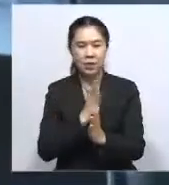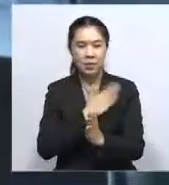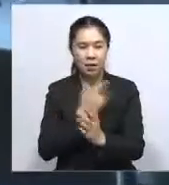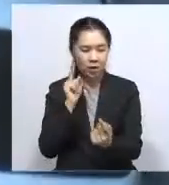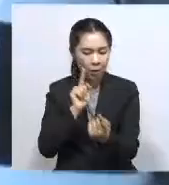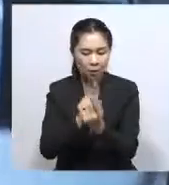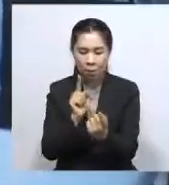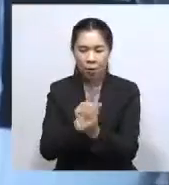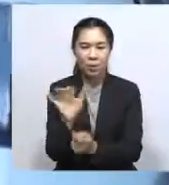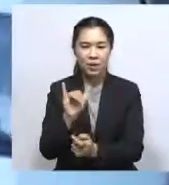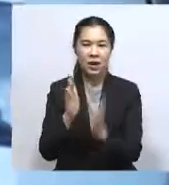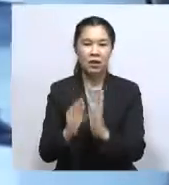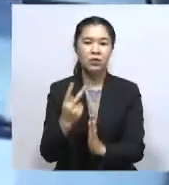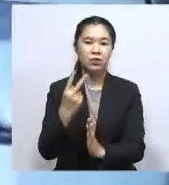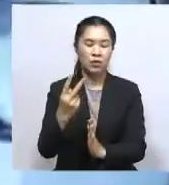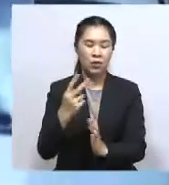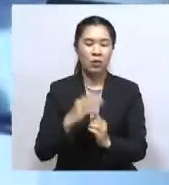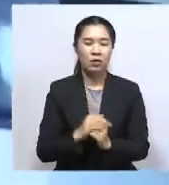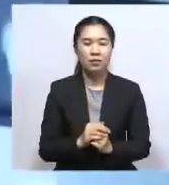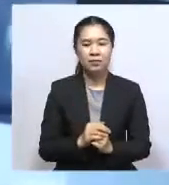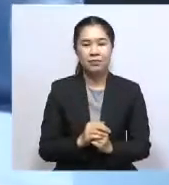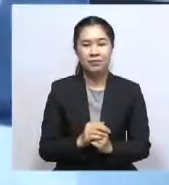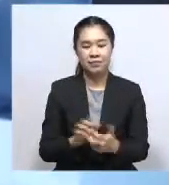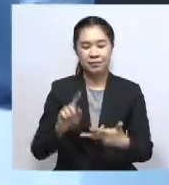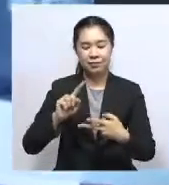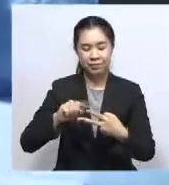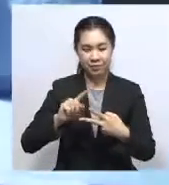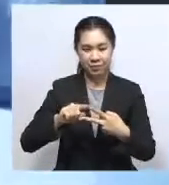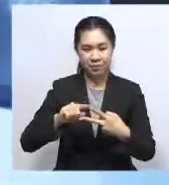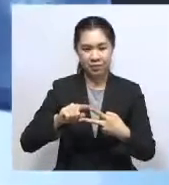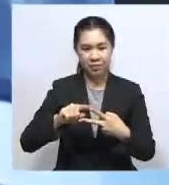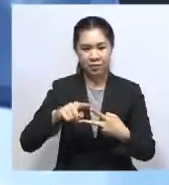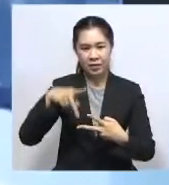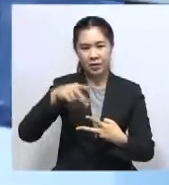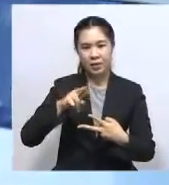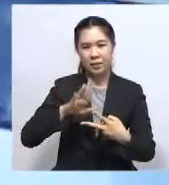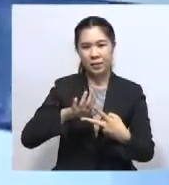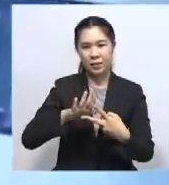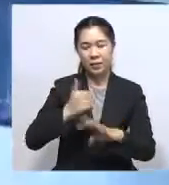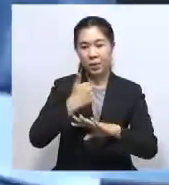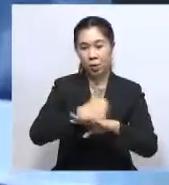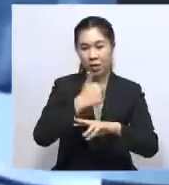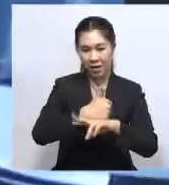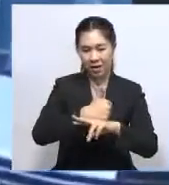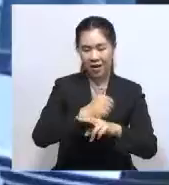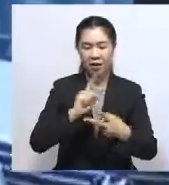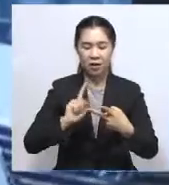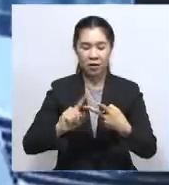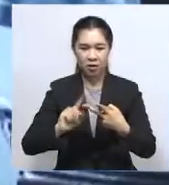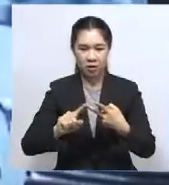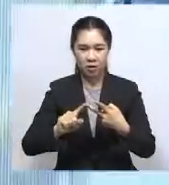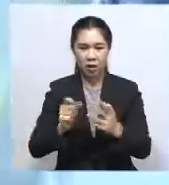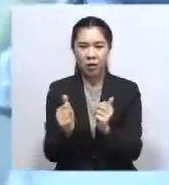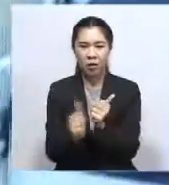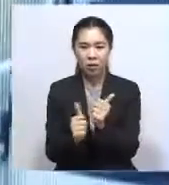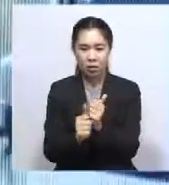พบอีก2รูปก็คือพระพรหมสิทธิพระพรหมสิทธินะคะซึ่งเป็นเจ้าอาวาสวัดสะเกดและพระพรหมเมธีผู้ช่วยเ